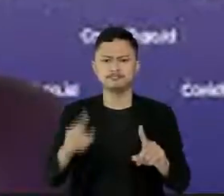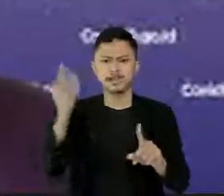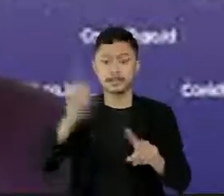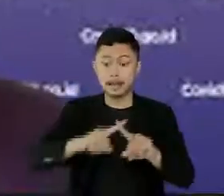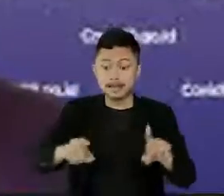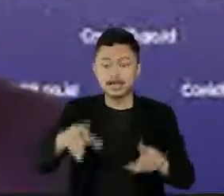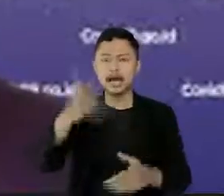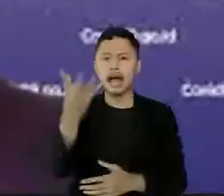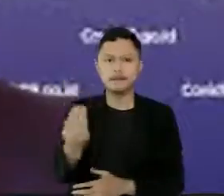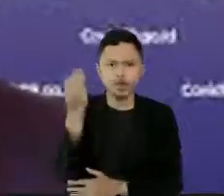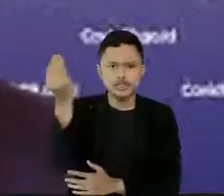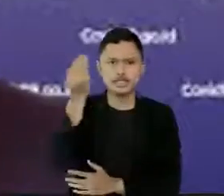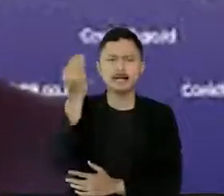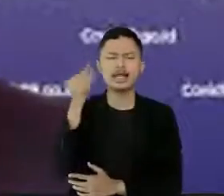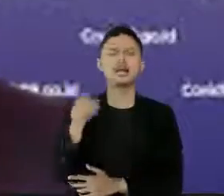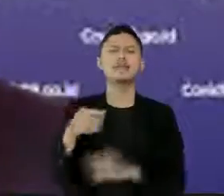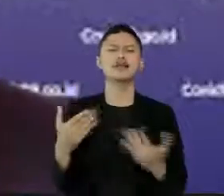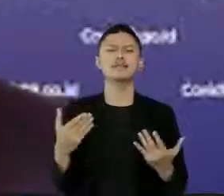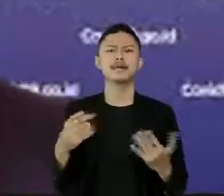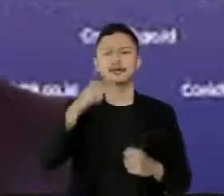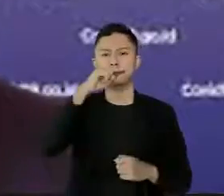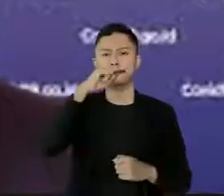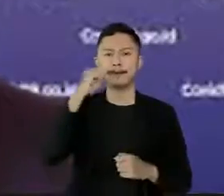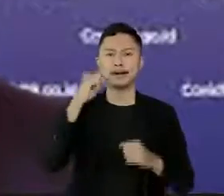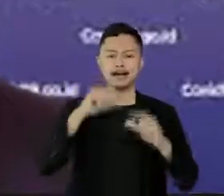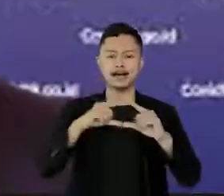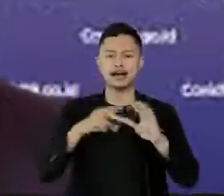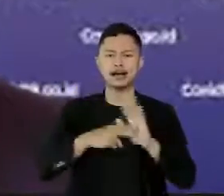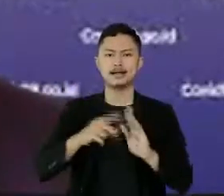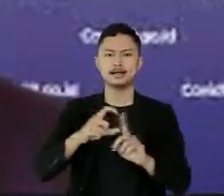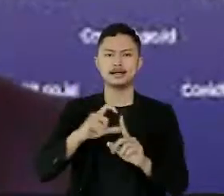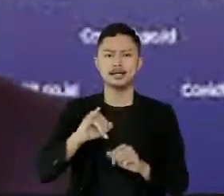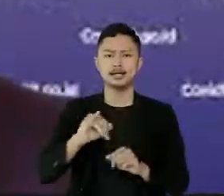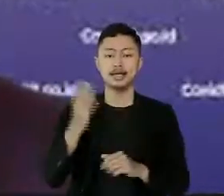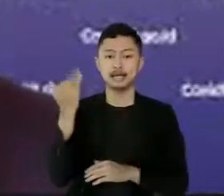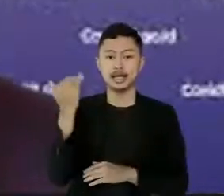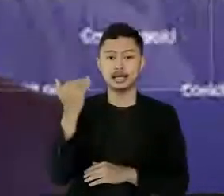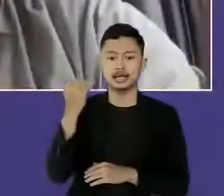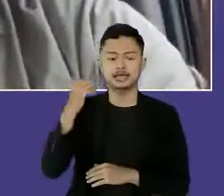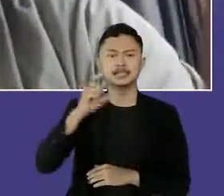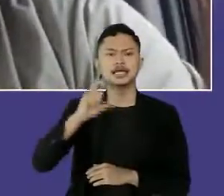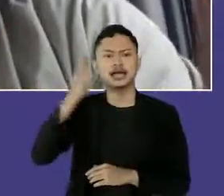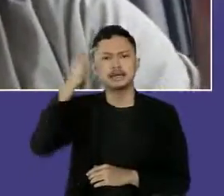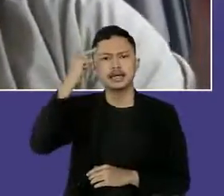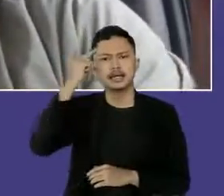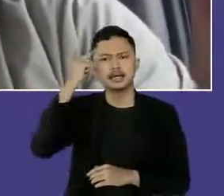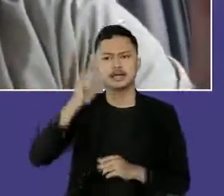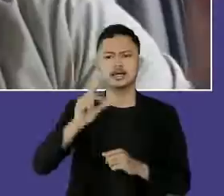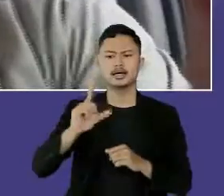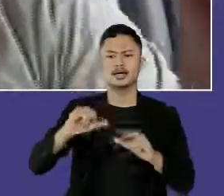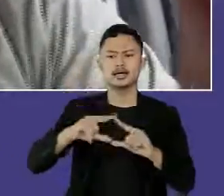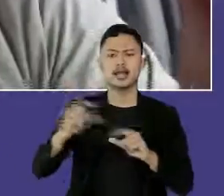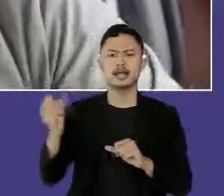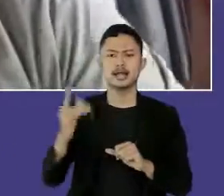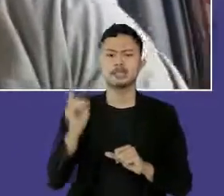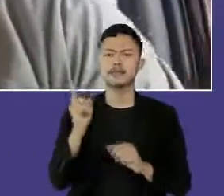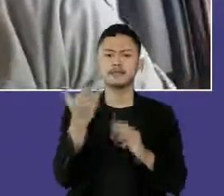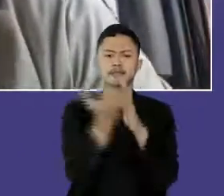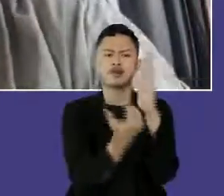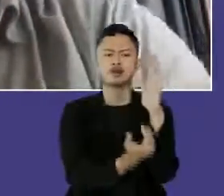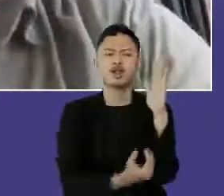Ini bagaimana nih Pak Andi ya, mindset yang tadi disinggung oleh Mbak Ria tentang bahwa